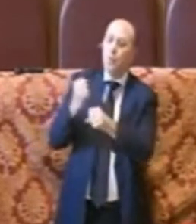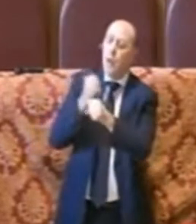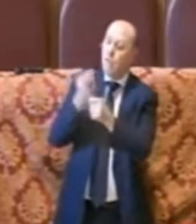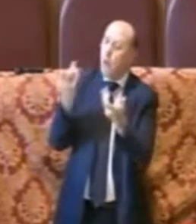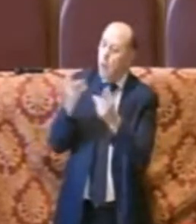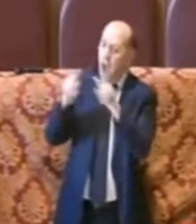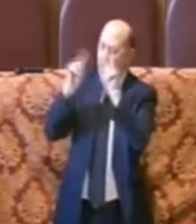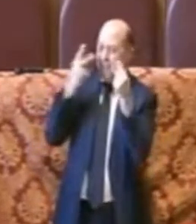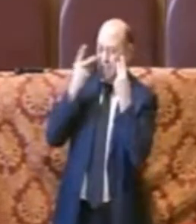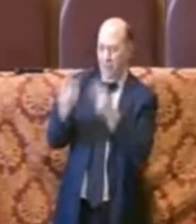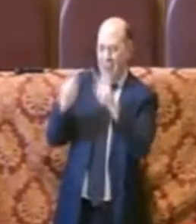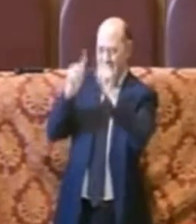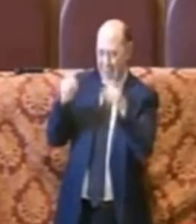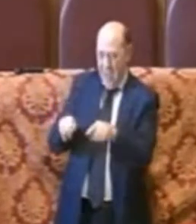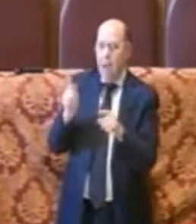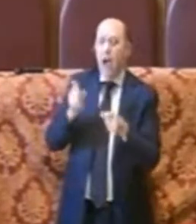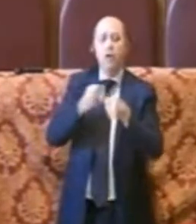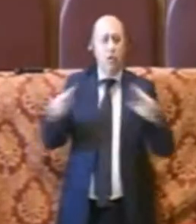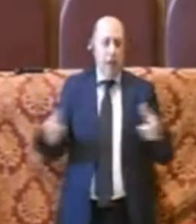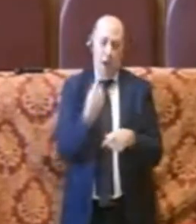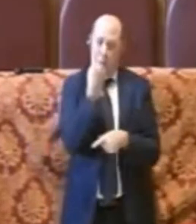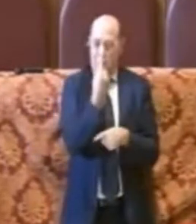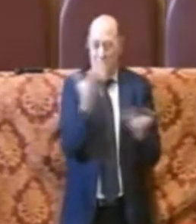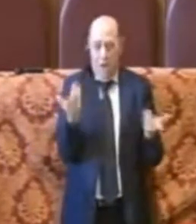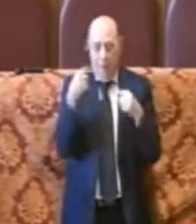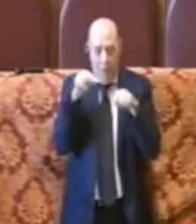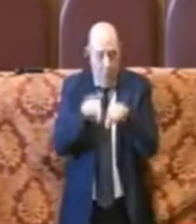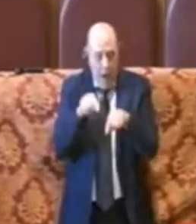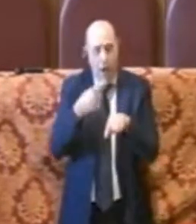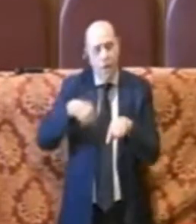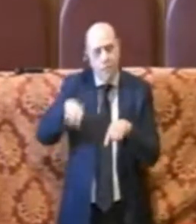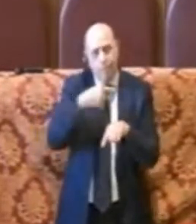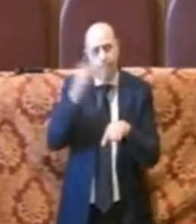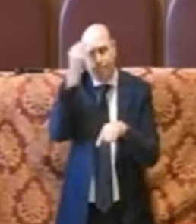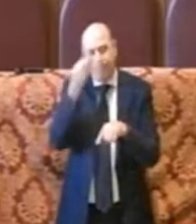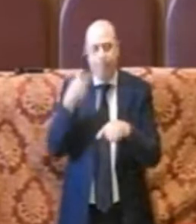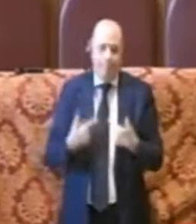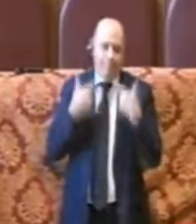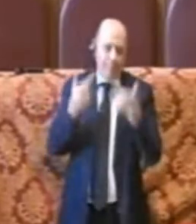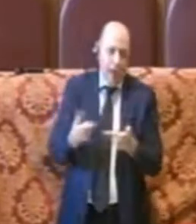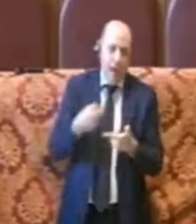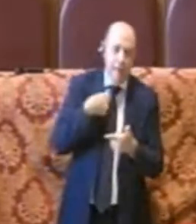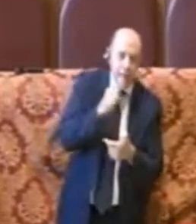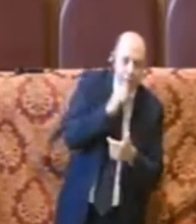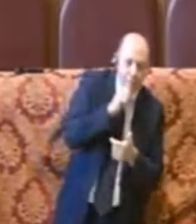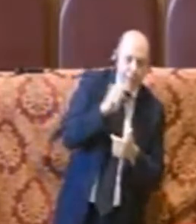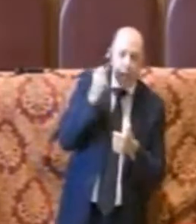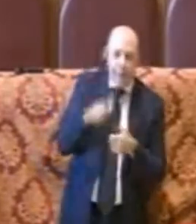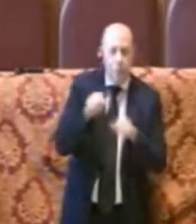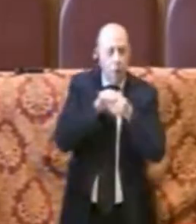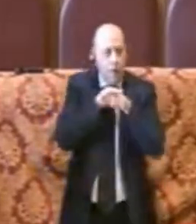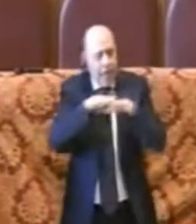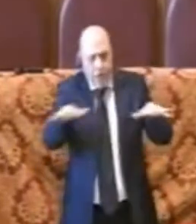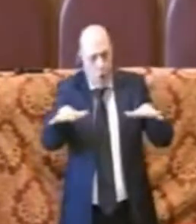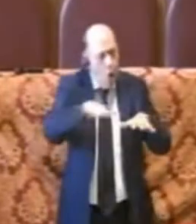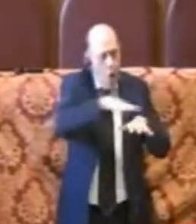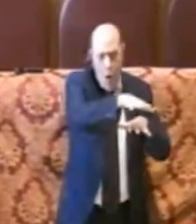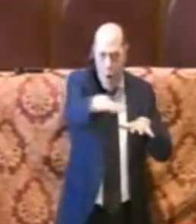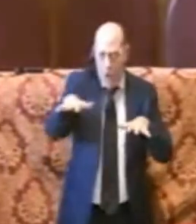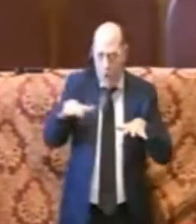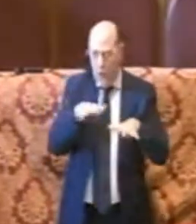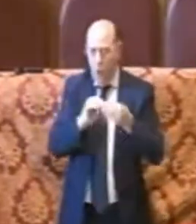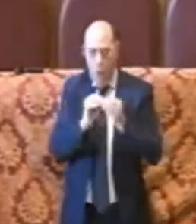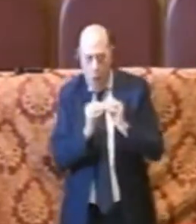resta sempre una, e per tale ragione abbiamo utilizzato degli indicatori di estensione territoriale e degli indicatori legati